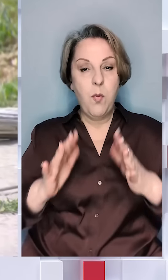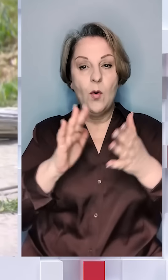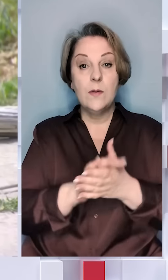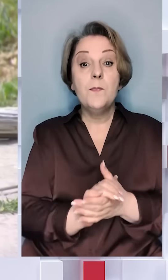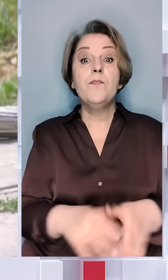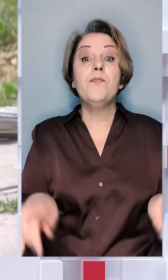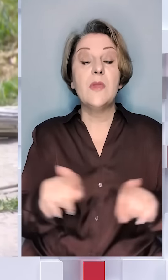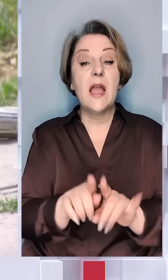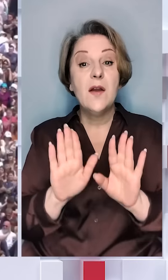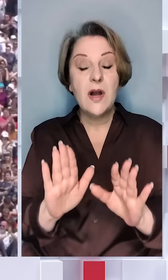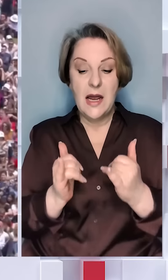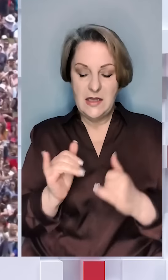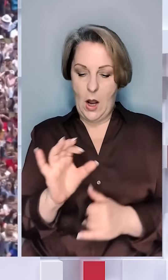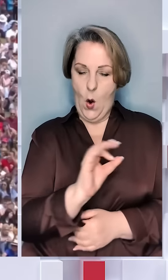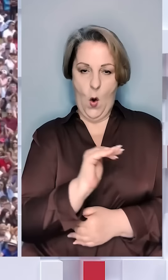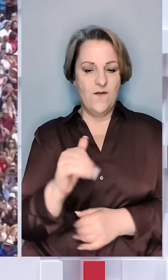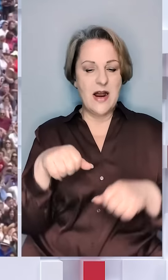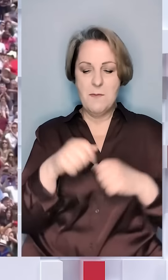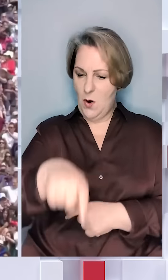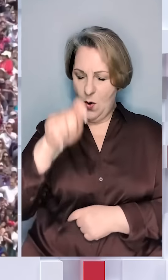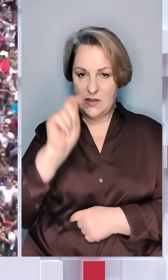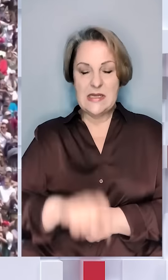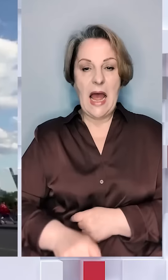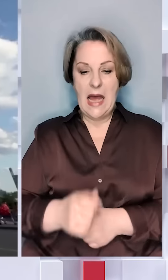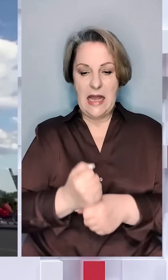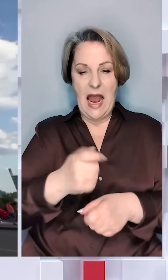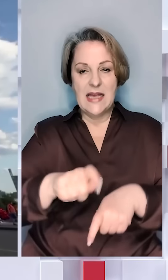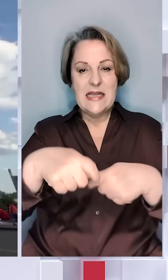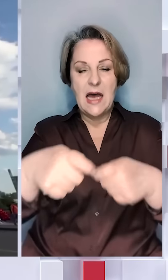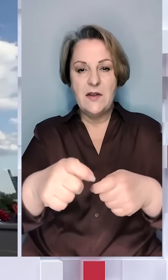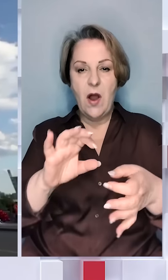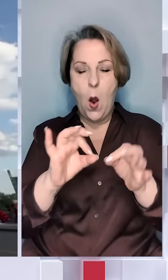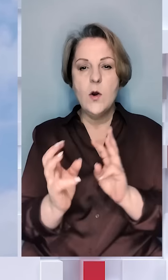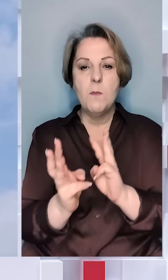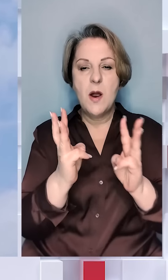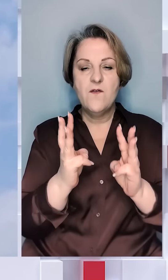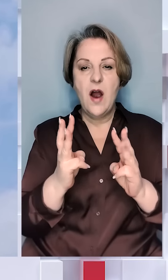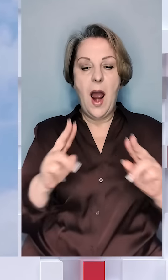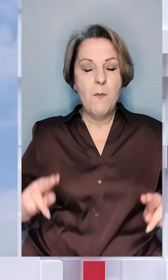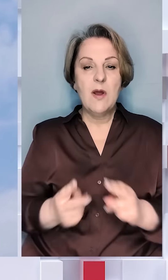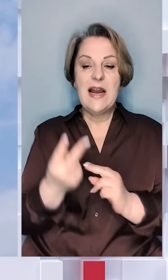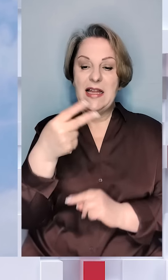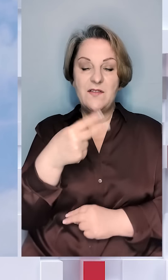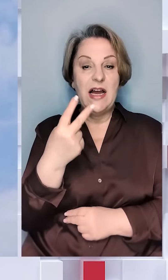події. Відтак, тепер офіційно може стартувати естафета Олімпійського вогню Парижа